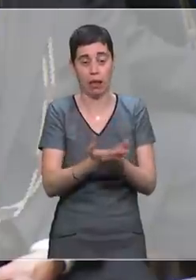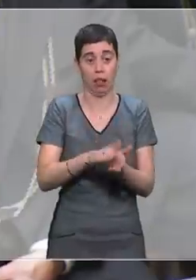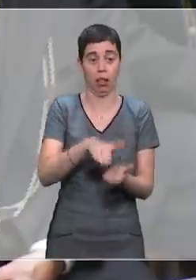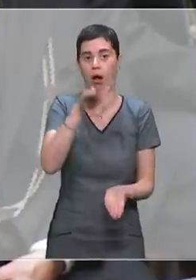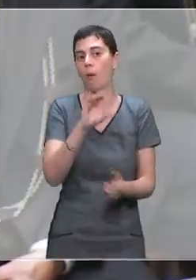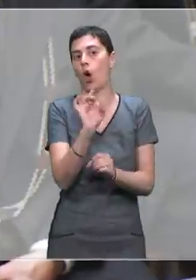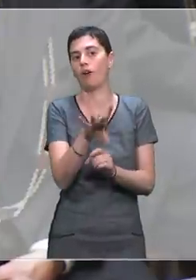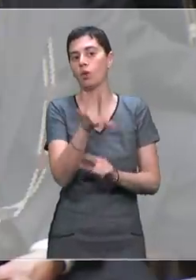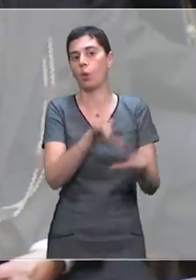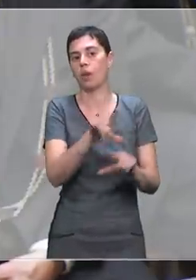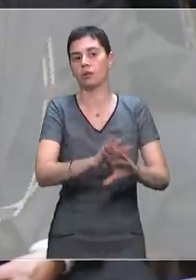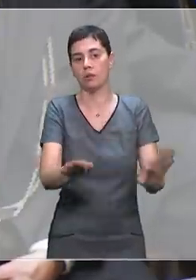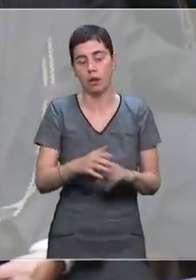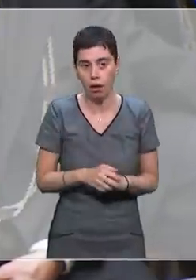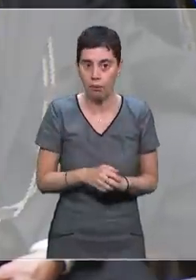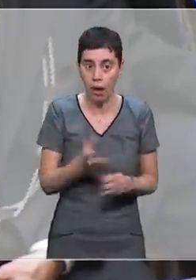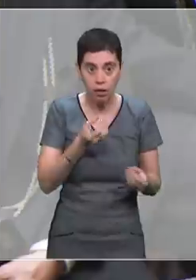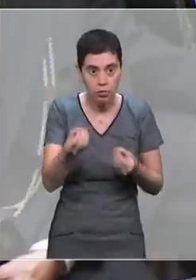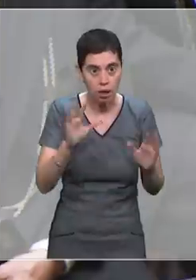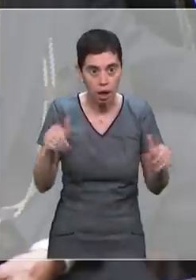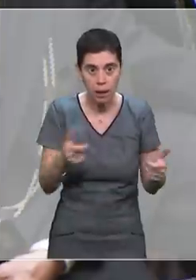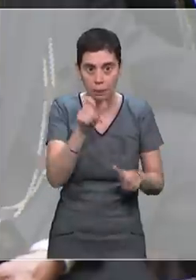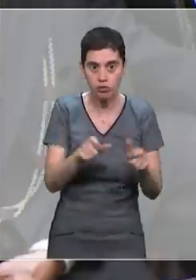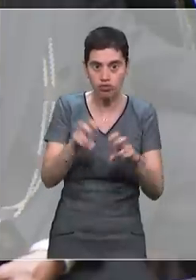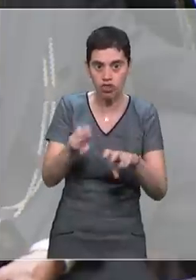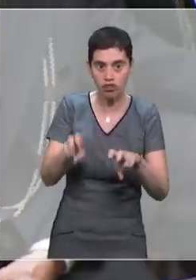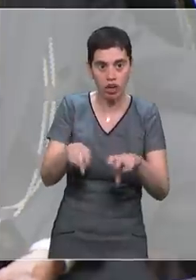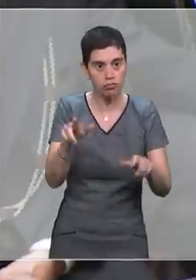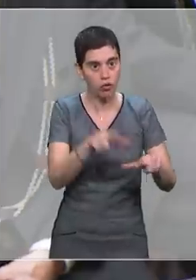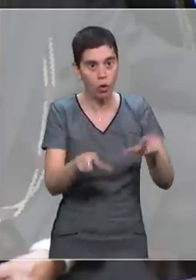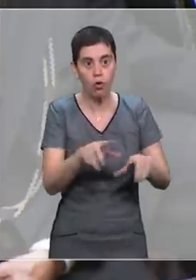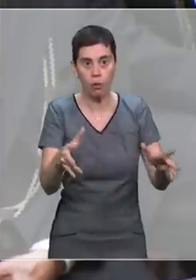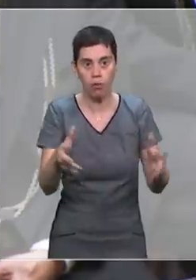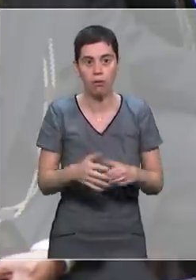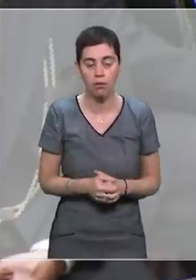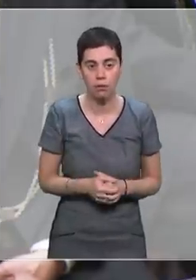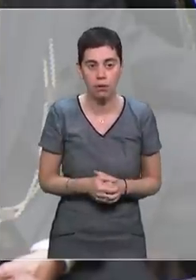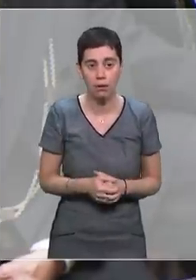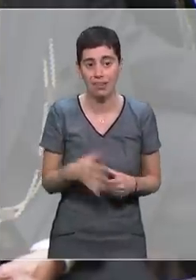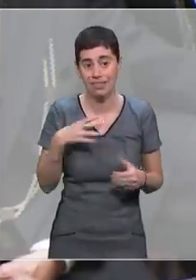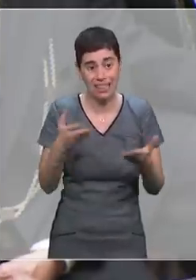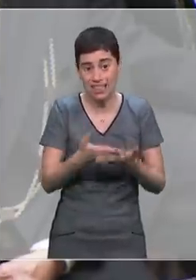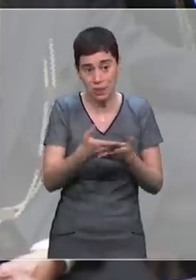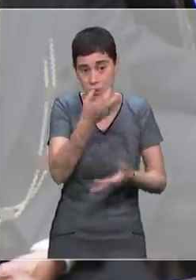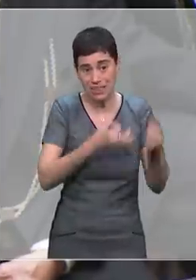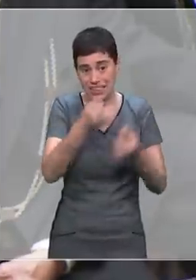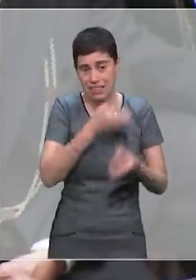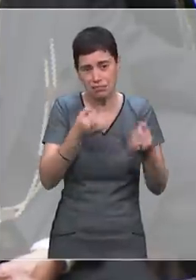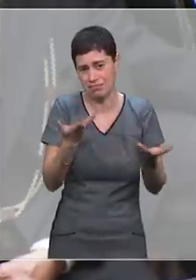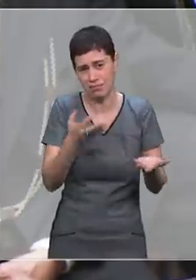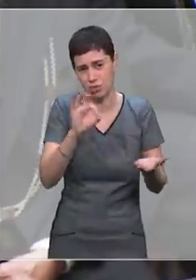plus le marché locatif, pour vous répondre de manière extrêmement directe. Vous avez cité des cas, il y en a malheureusement